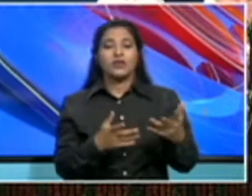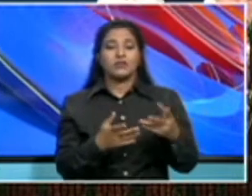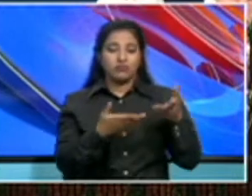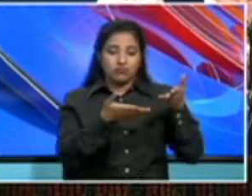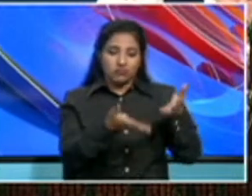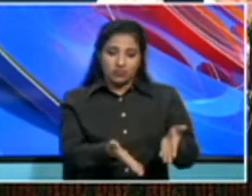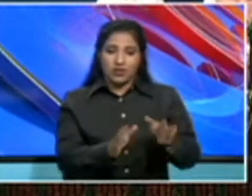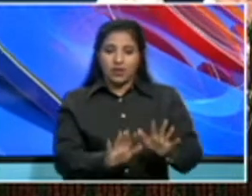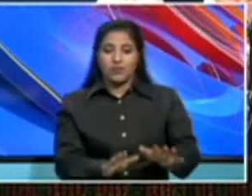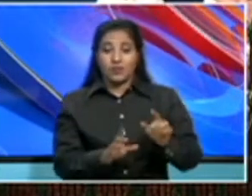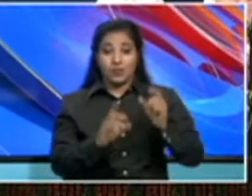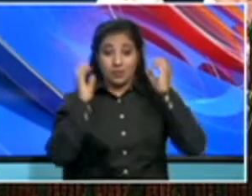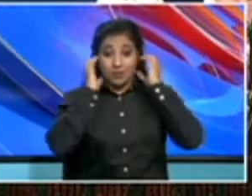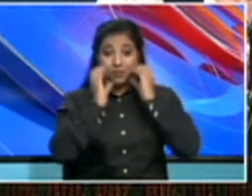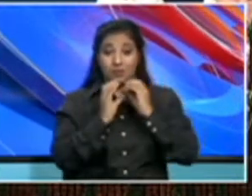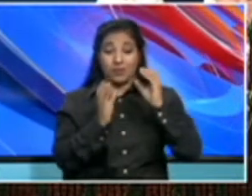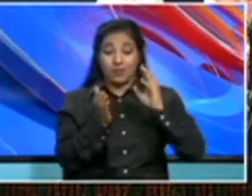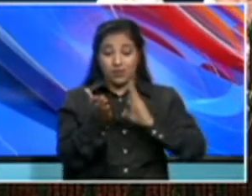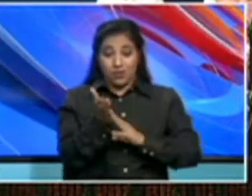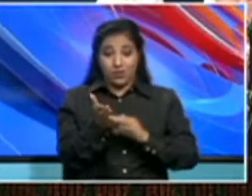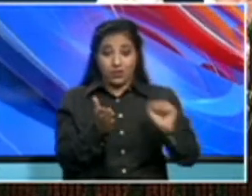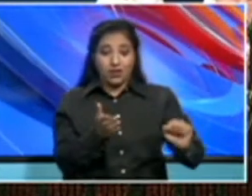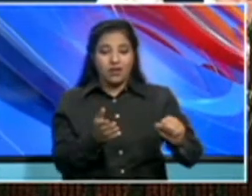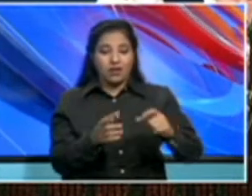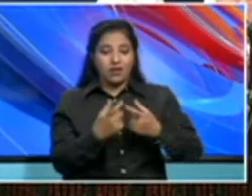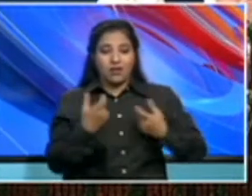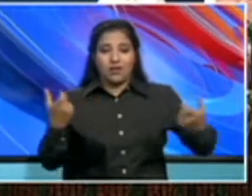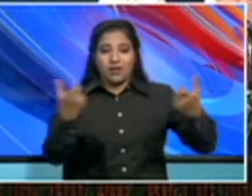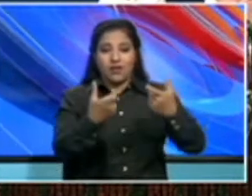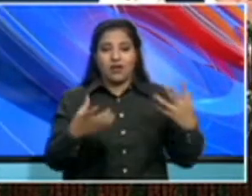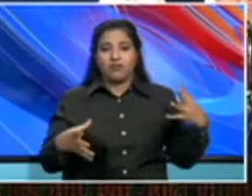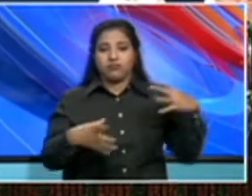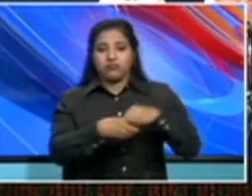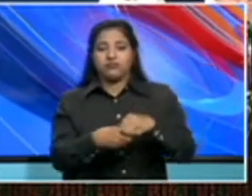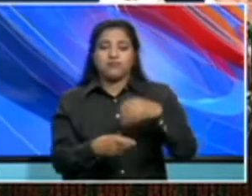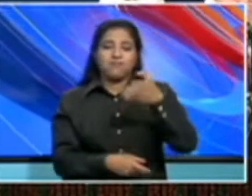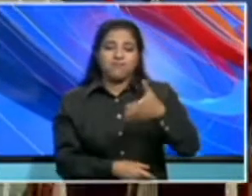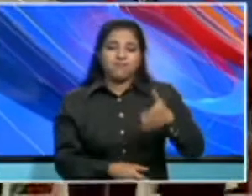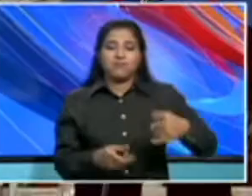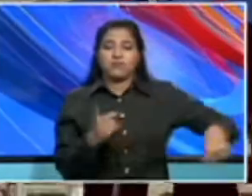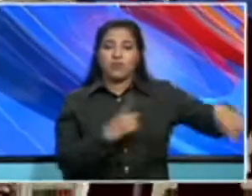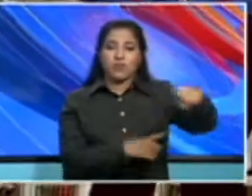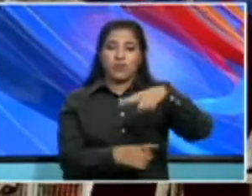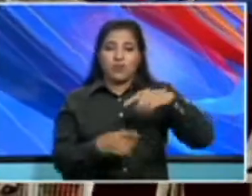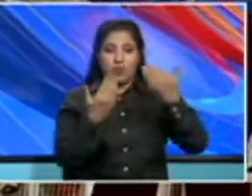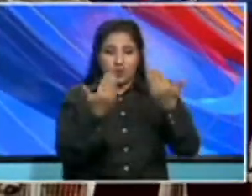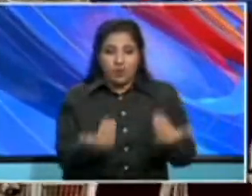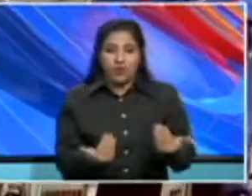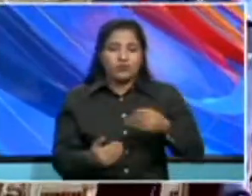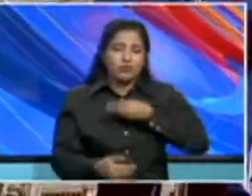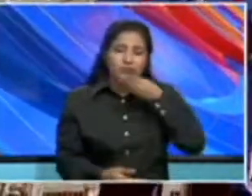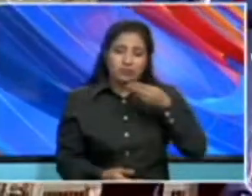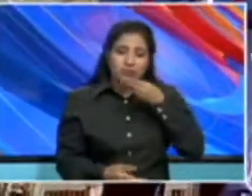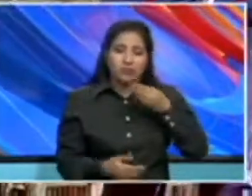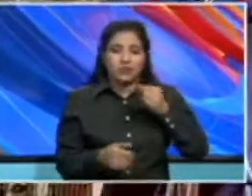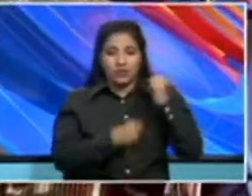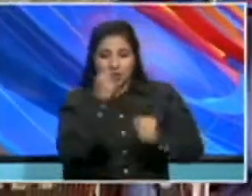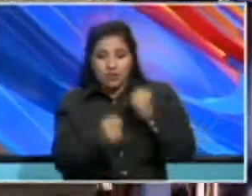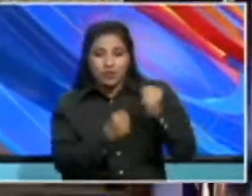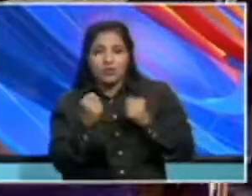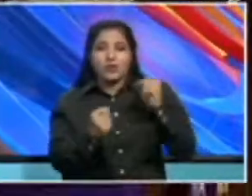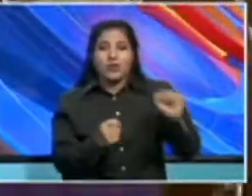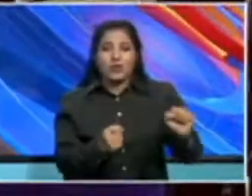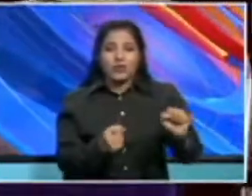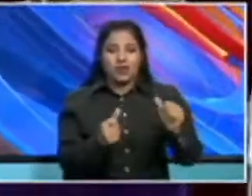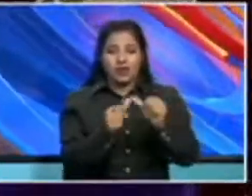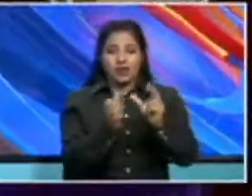bearer. Narendra Modi Stadium માં આ ક્ષણને આપણે તાળીઓથી વધાવીશું. And now I will request Olympian tennis player